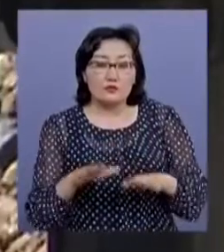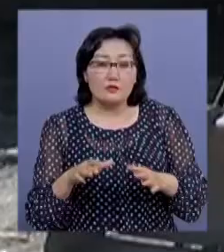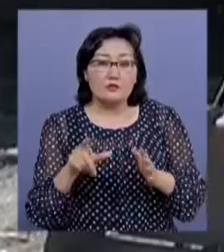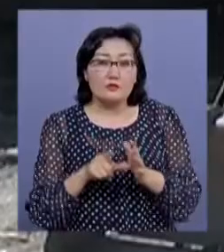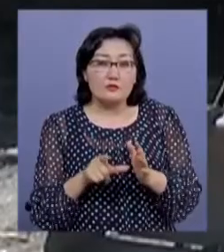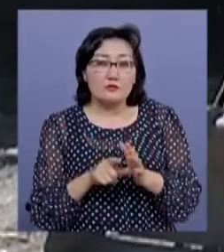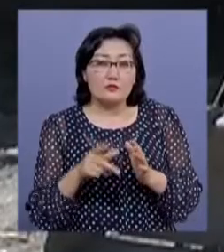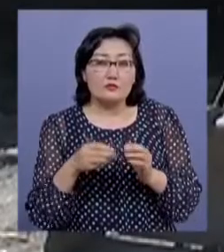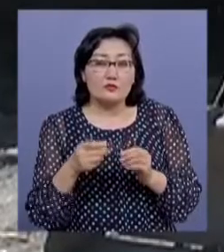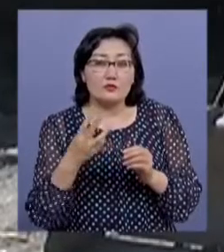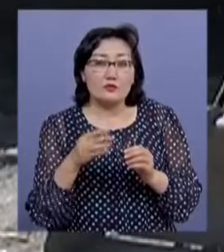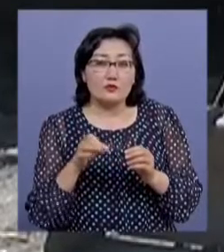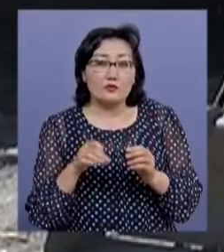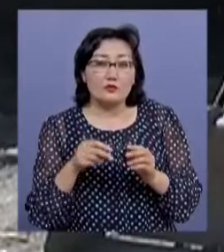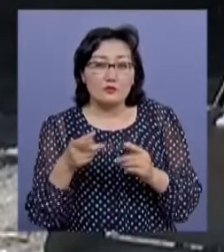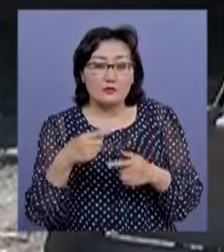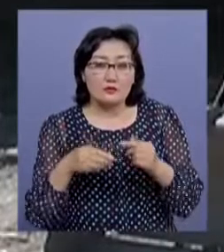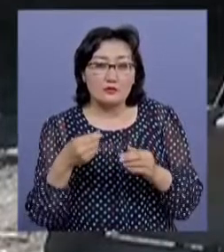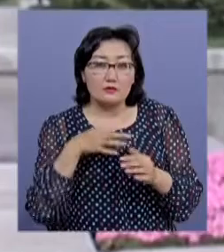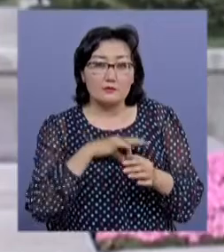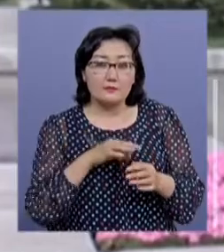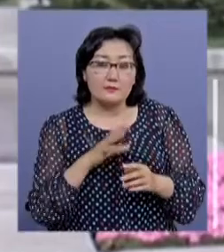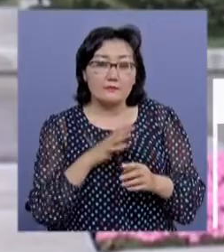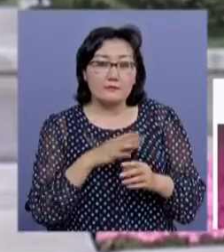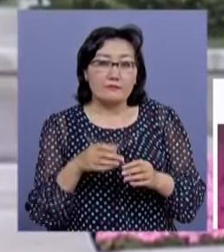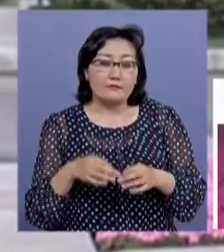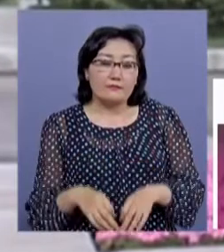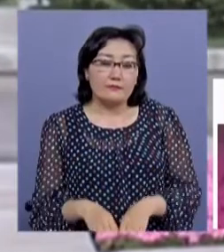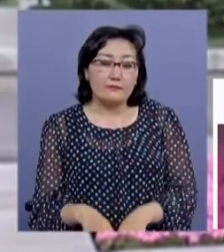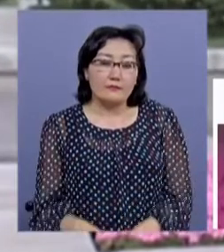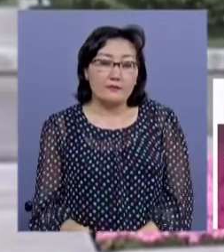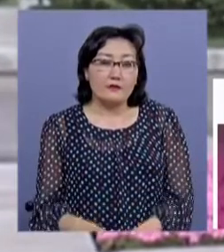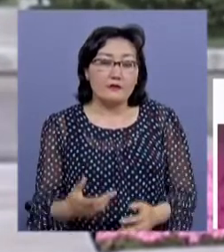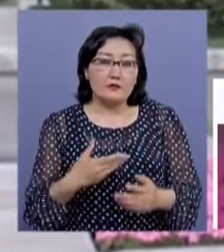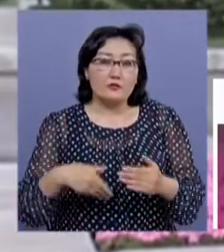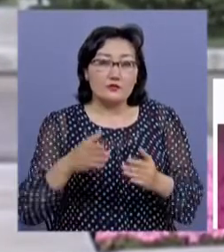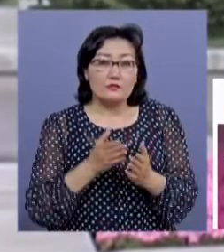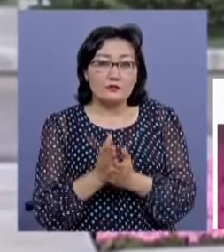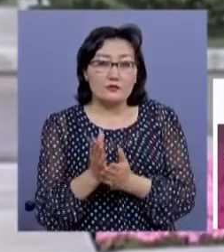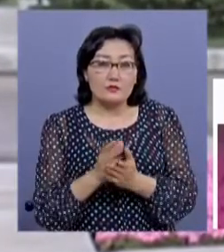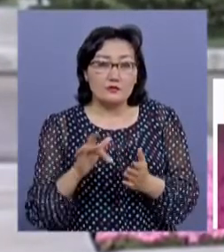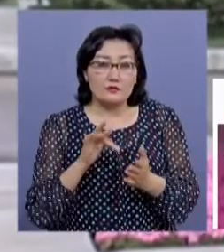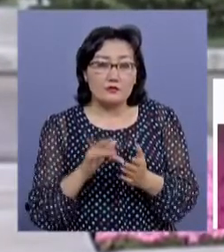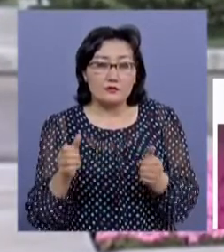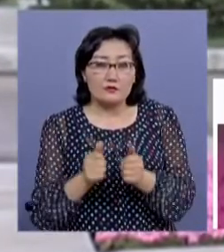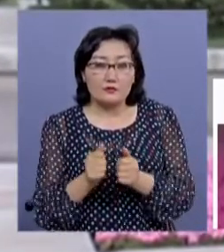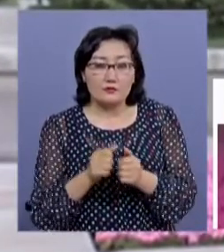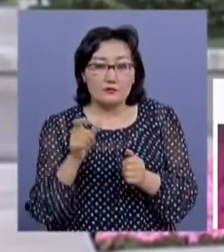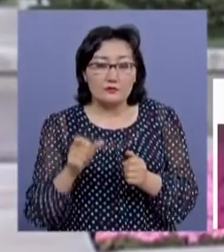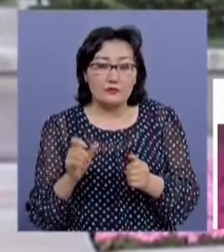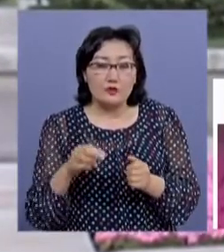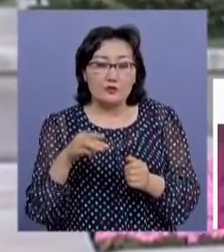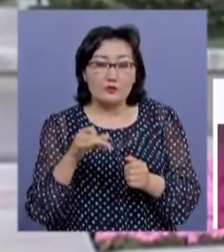түрінде 4 миллиард теңгеден аса қаржы қайтарылды. Транспортная развязка. Осы бағытта қала маңынан қатынайтын тұрғындар көп.